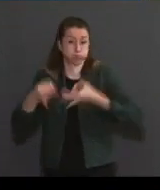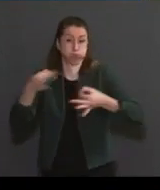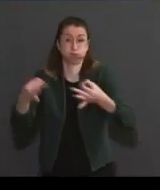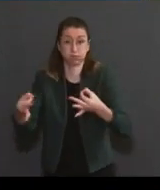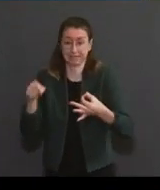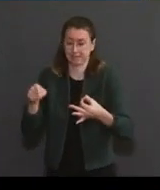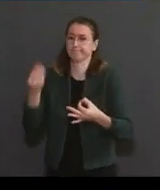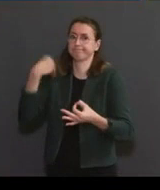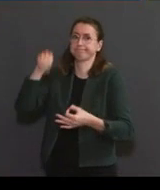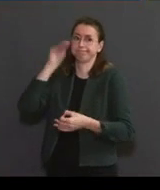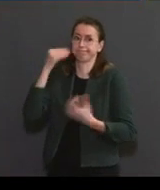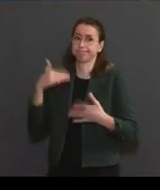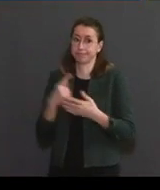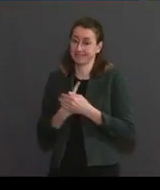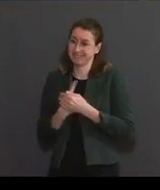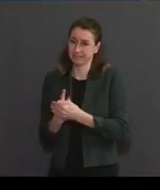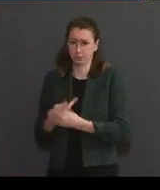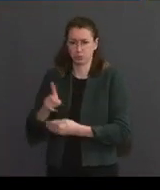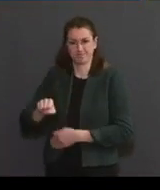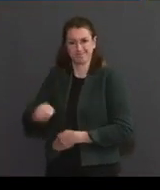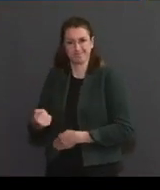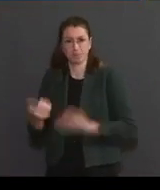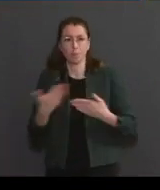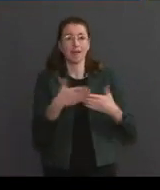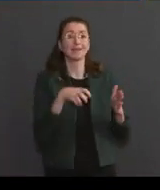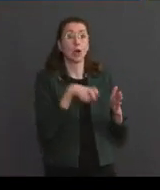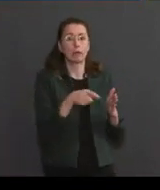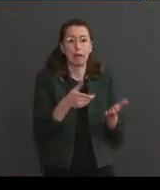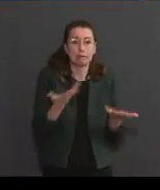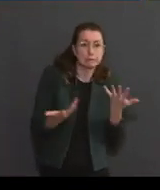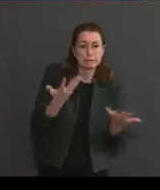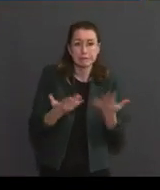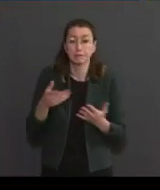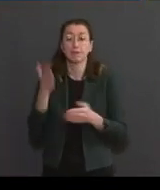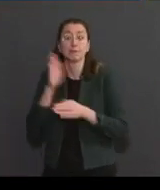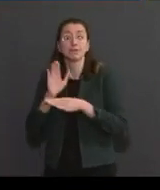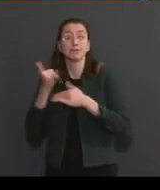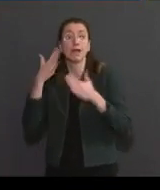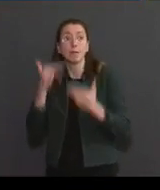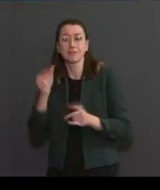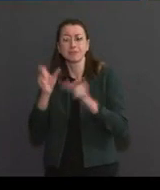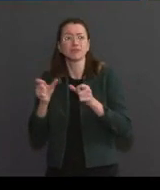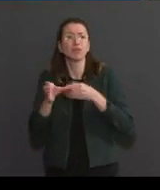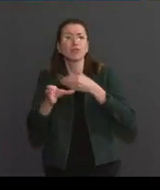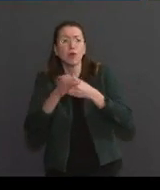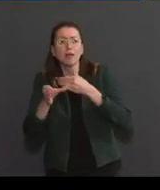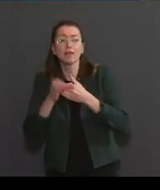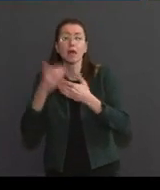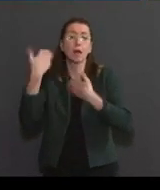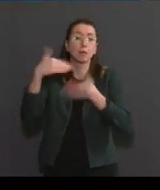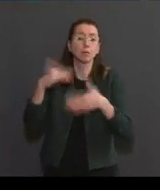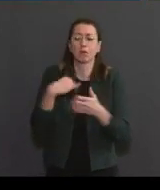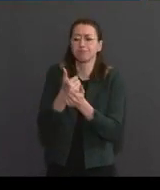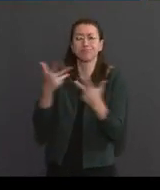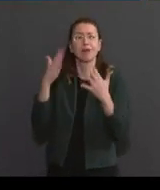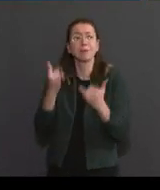vous isoler avec encore un peu plus d'attention par rapport, par exemple, à vos colocataires, si vous êtes à plusieurs dans un appartement, et que